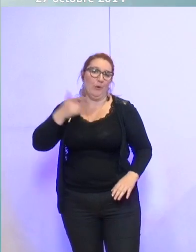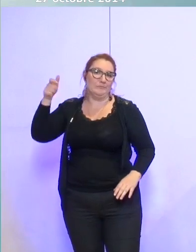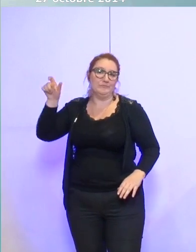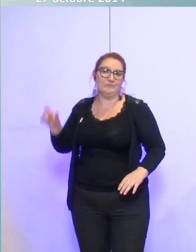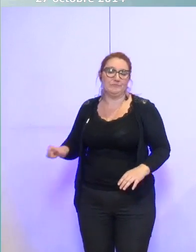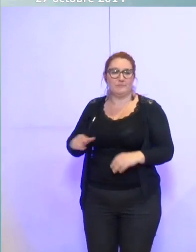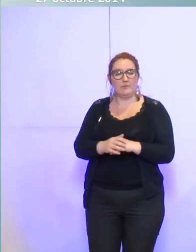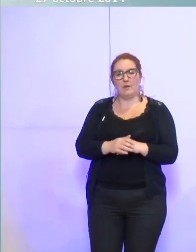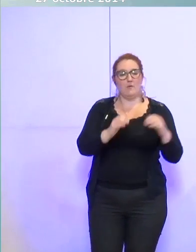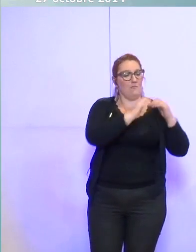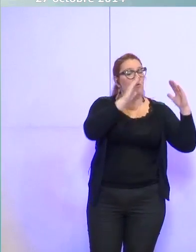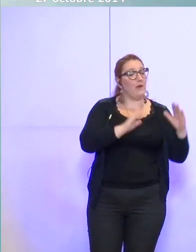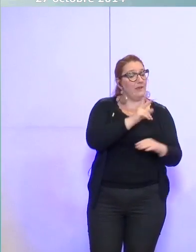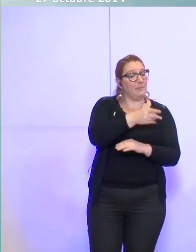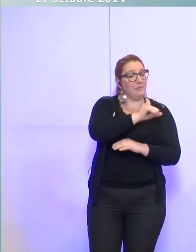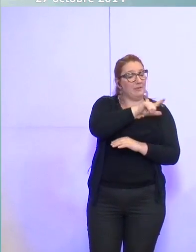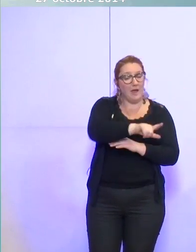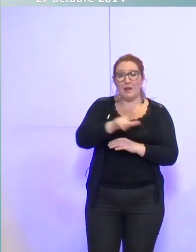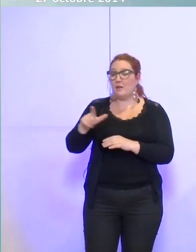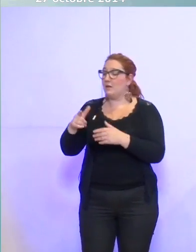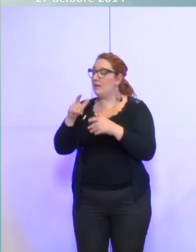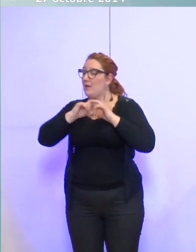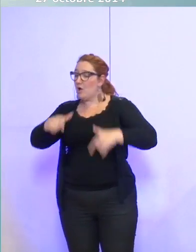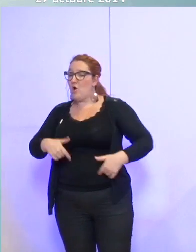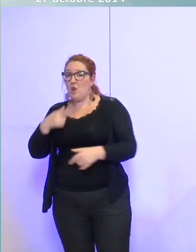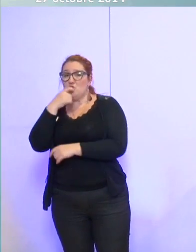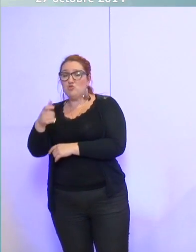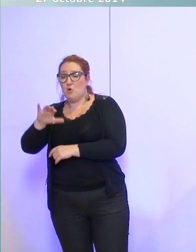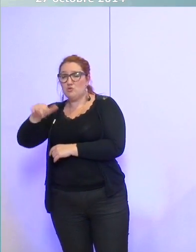l'école Jean Jaurès. Nous voterons donc cette délibération.